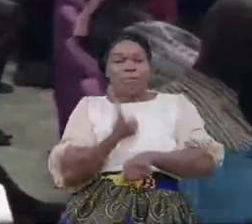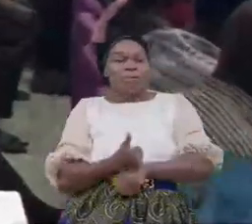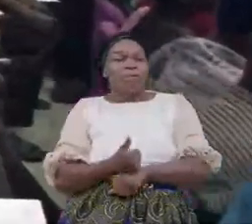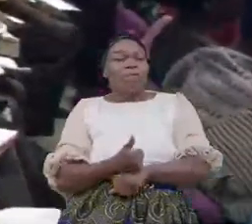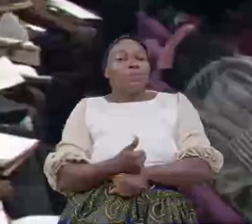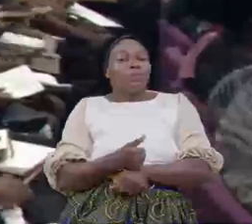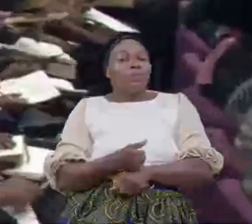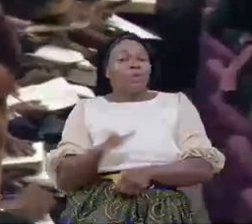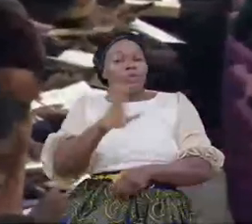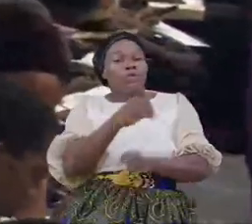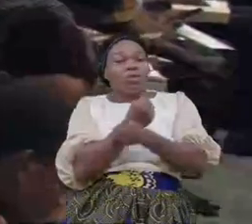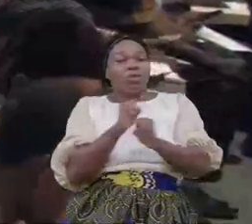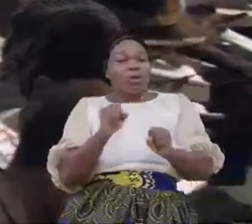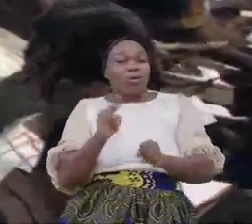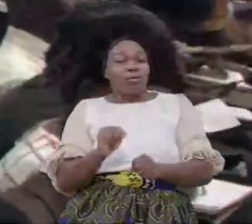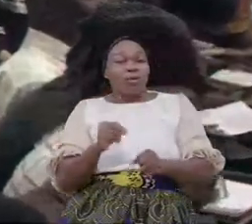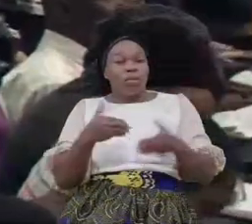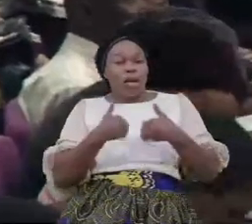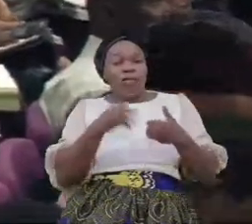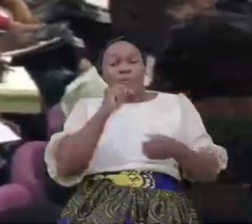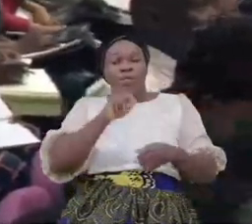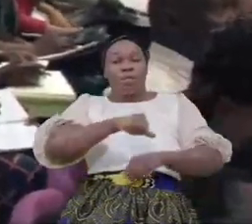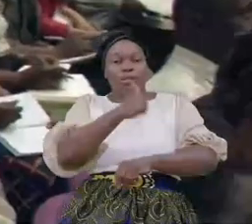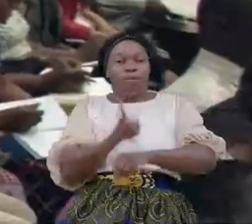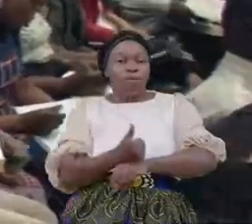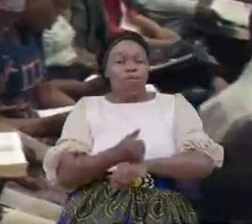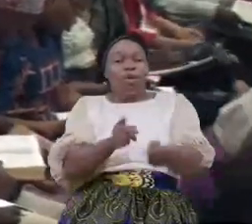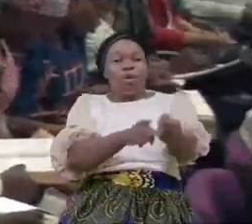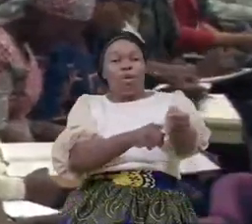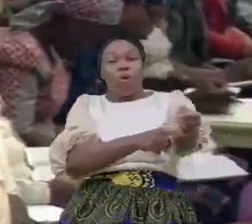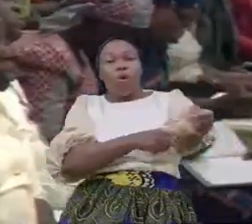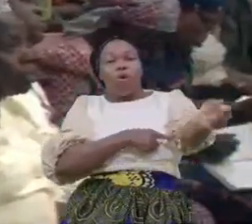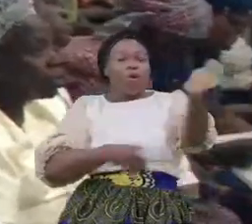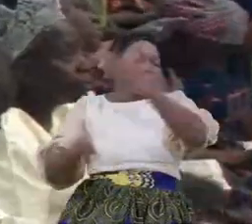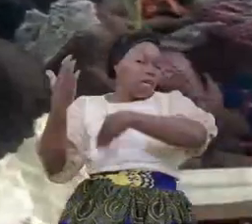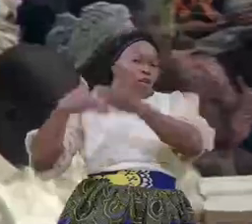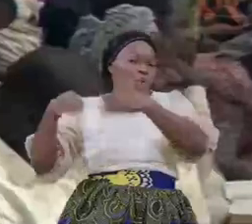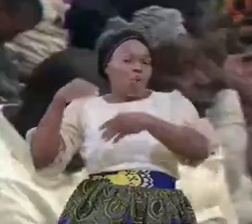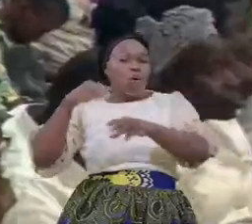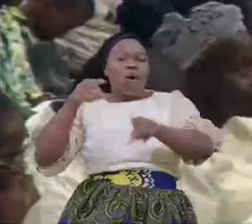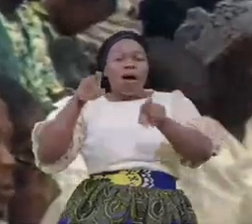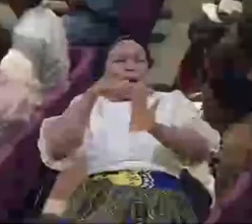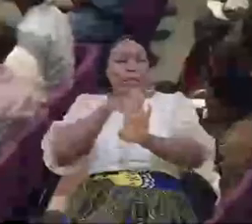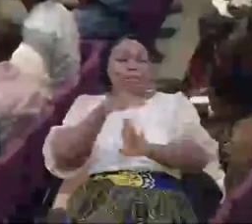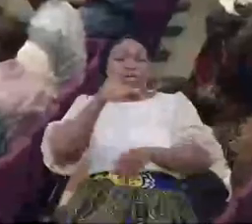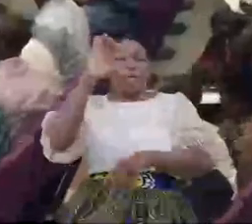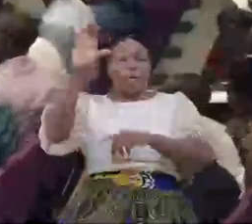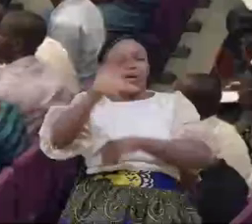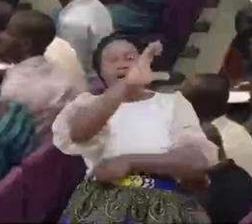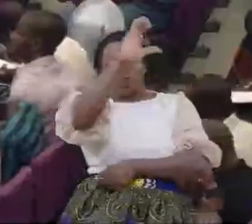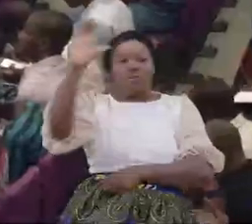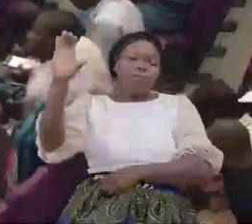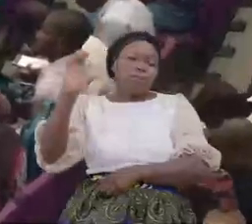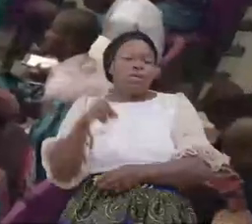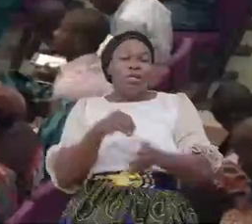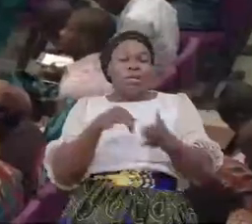réglé depuis fort longtemps au calvaire. Votre guérison était déjà établie depuis fort longtemps